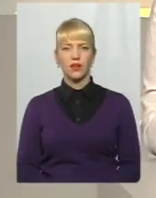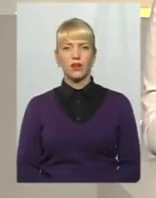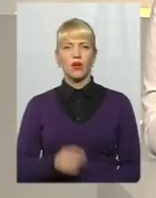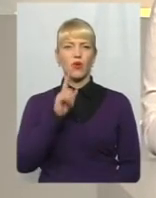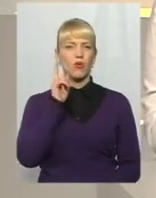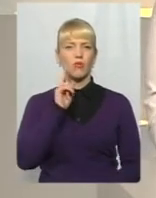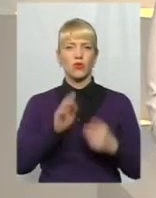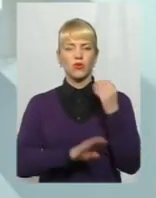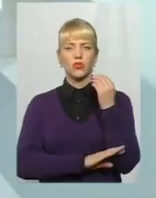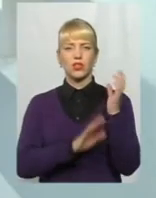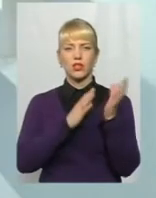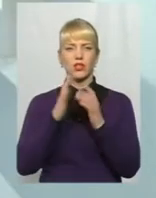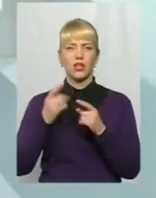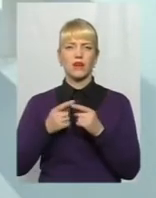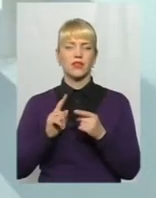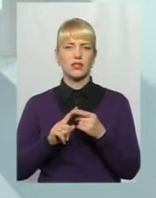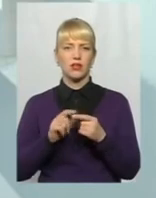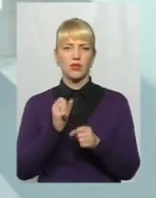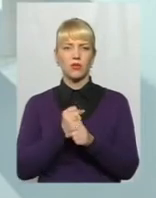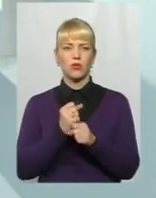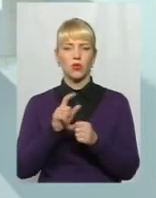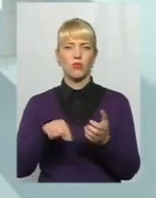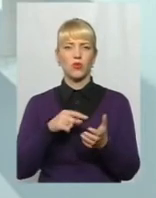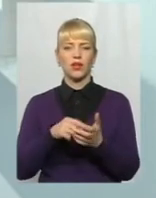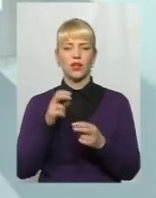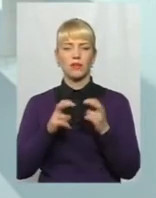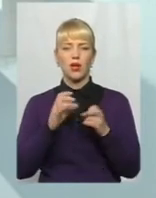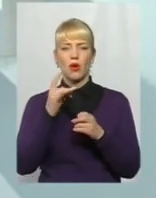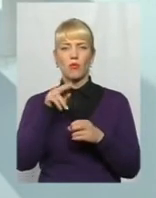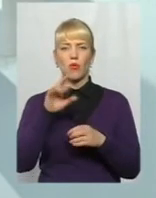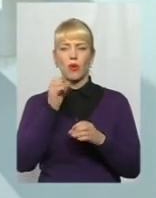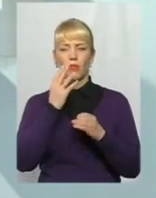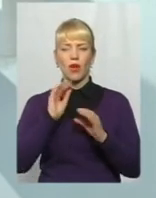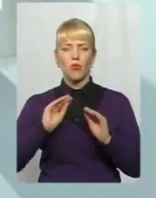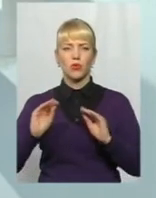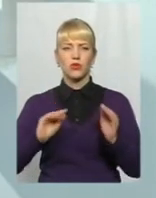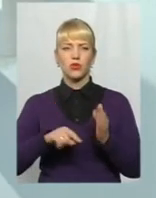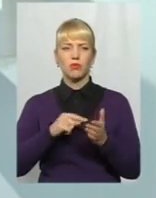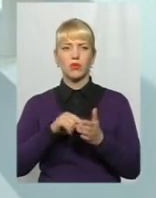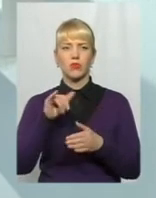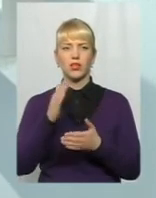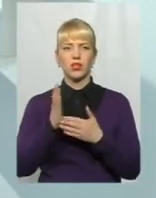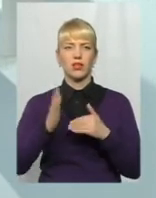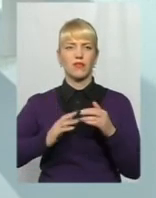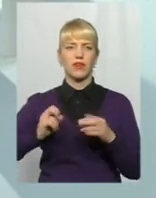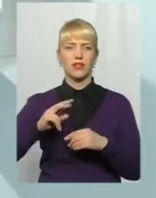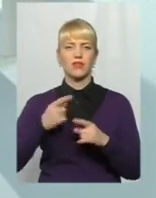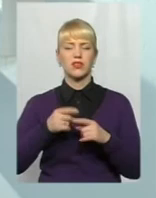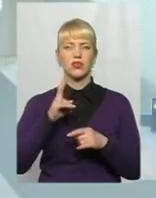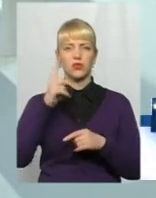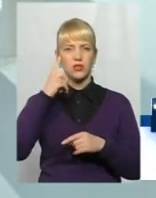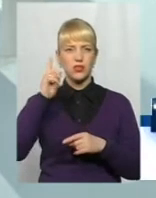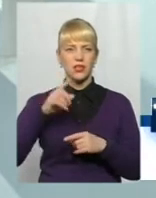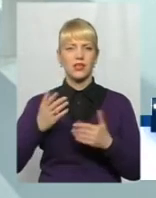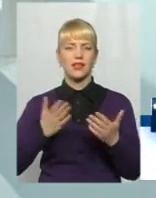Омолодження дерев у нас здійснює комунальне підприємство по зеленому будівництву і благоустрою міста. І у них є відповідні фахівці, які знають,